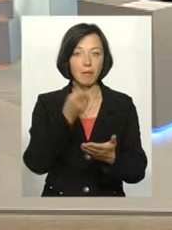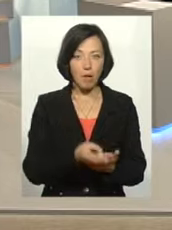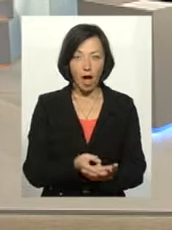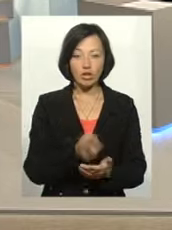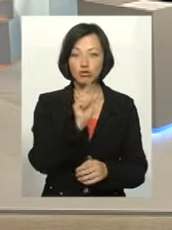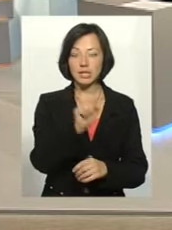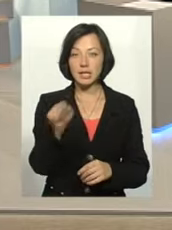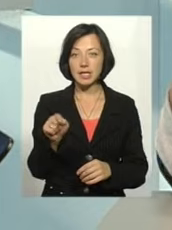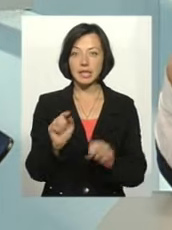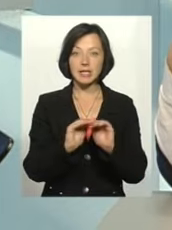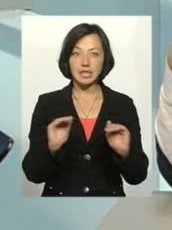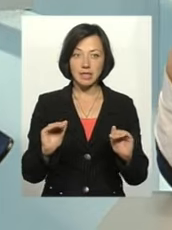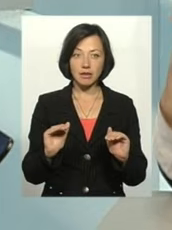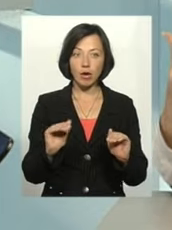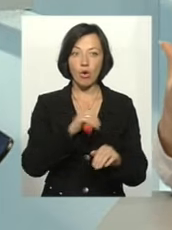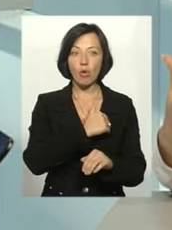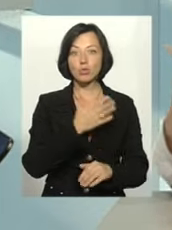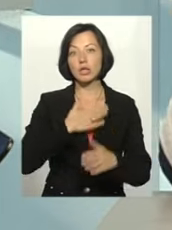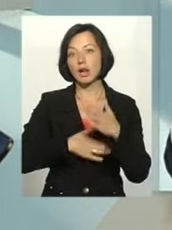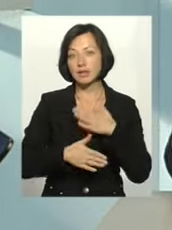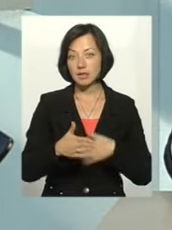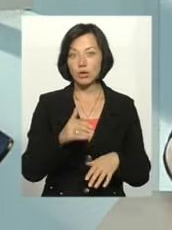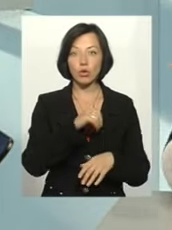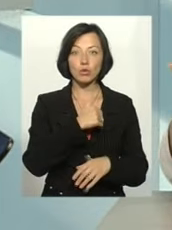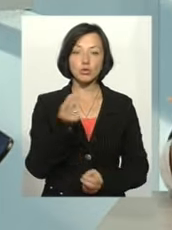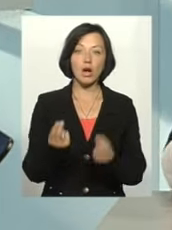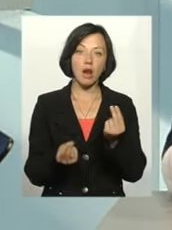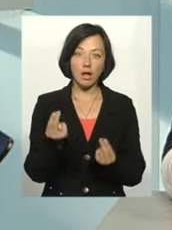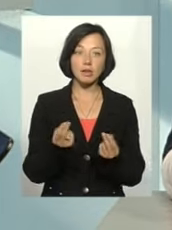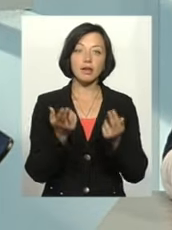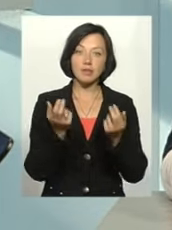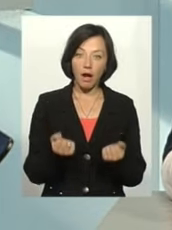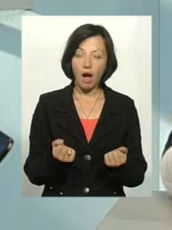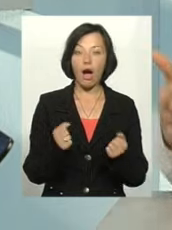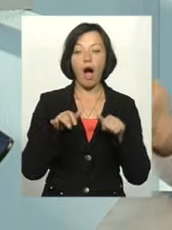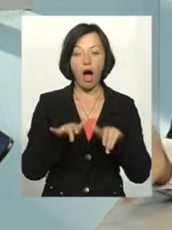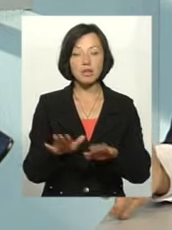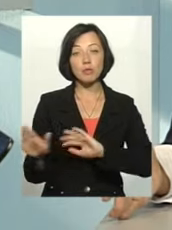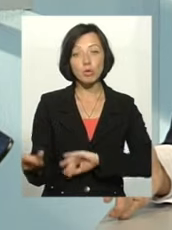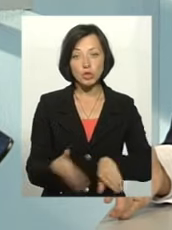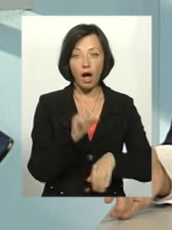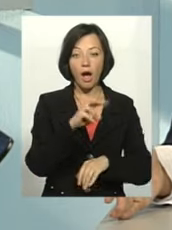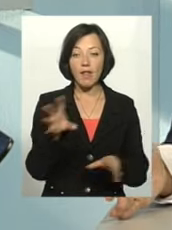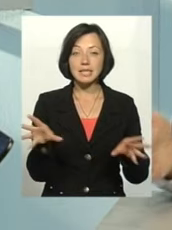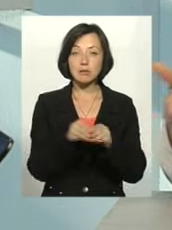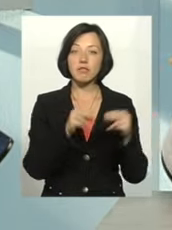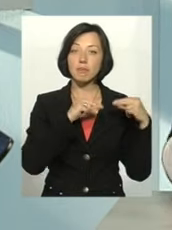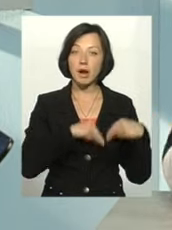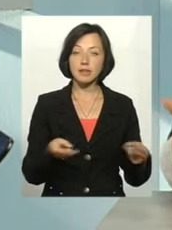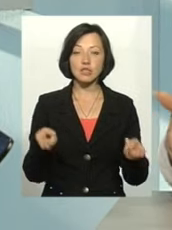їх дітками, які хочуть радіти, які хочуть гратися. Так, акція пройшла, але співпраця